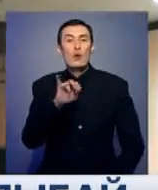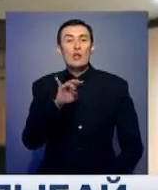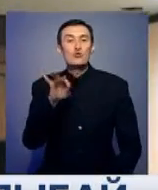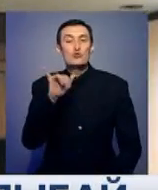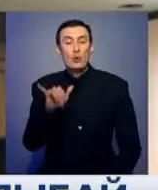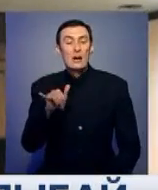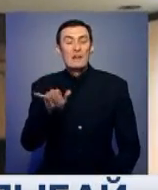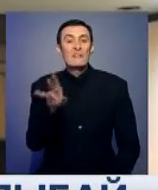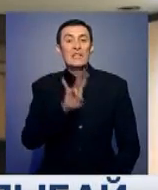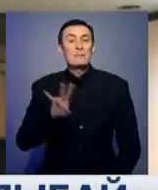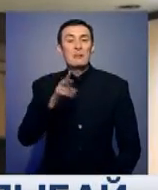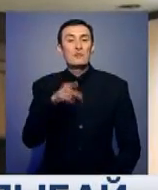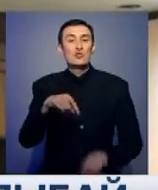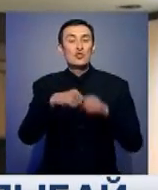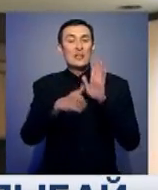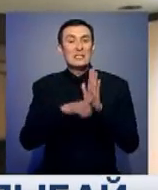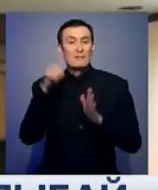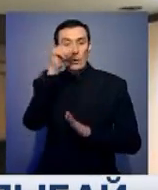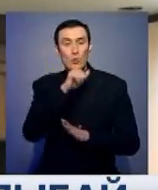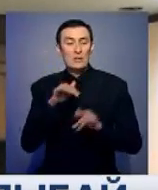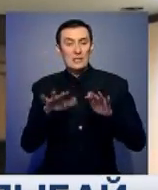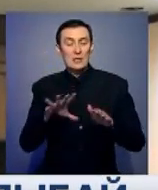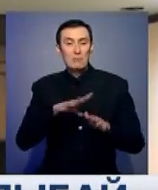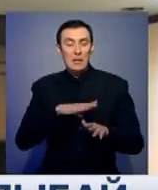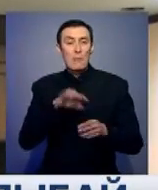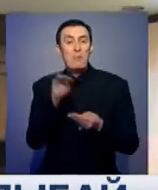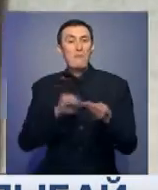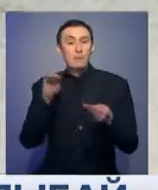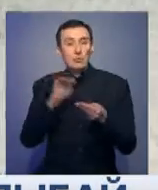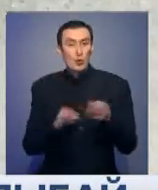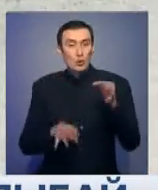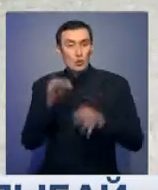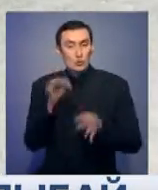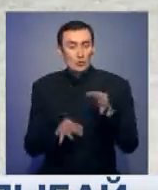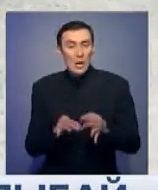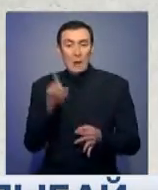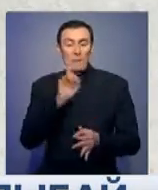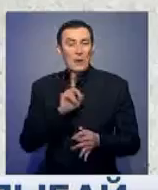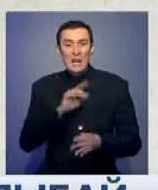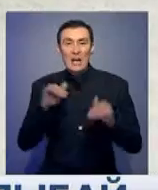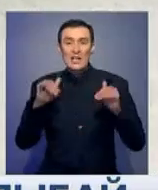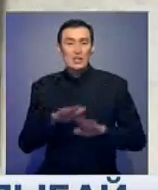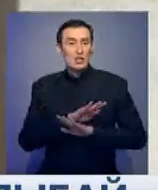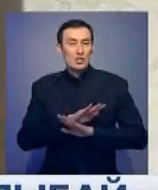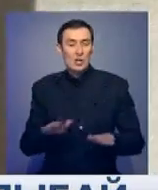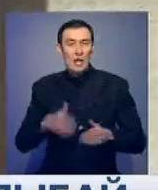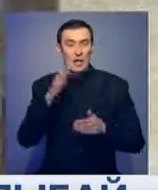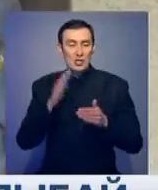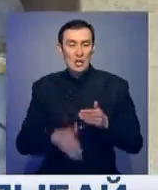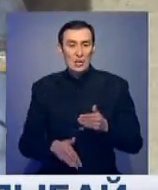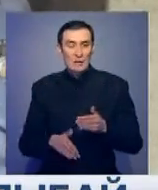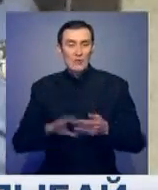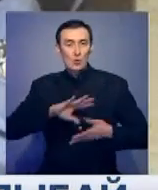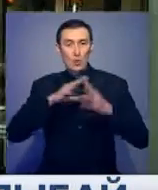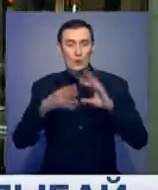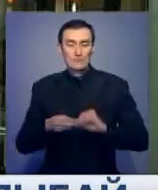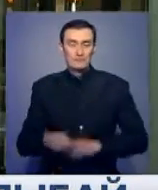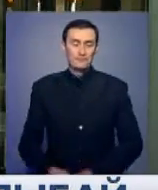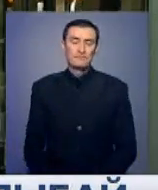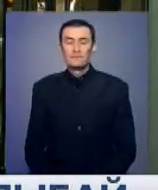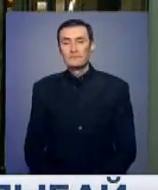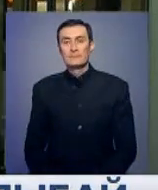В ноябре 2016 года дело было рассмотрено повторно, но суд так и не вынес окончательного решения.